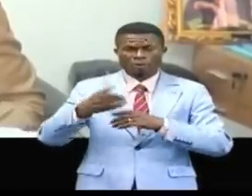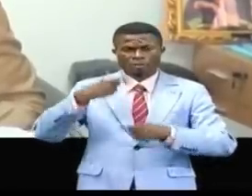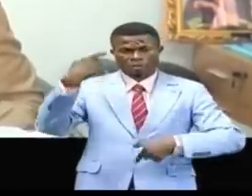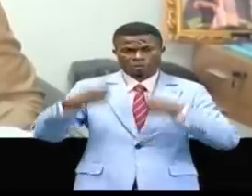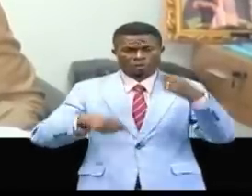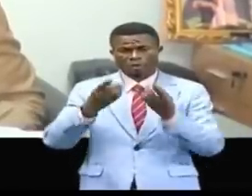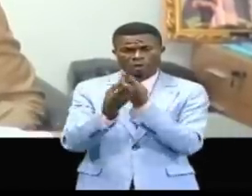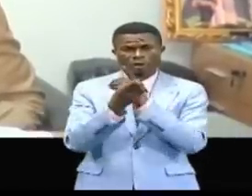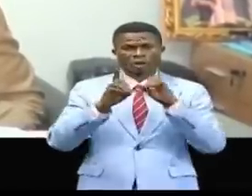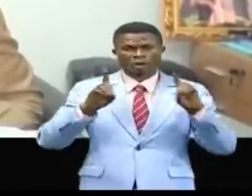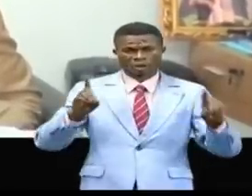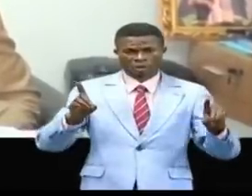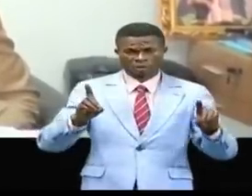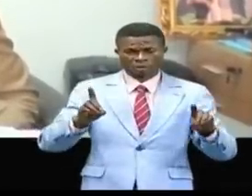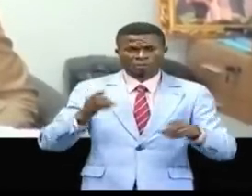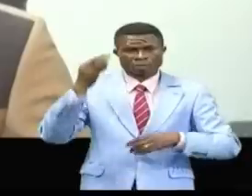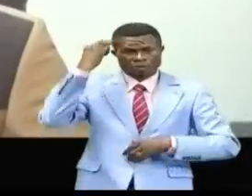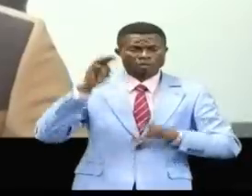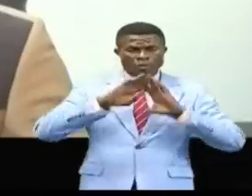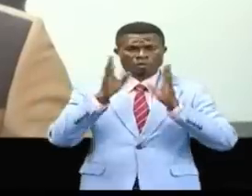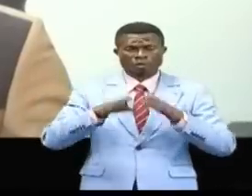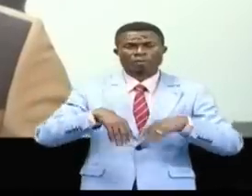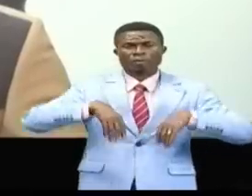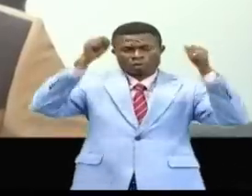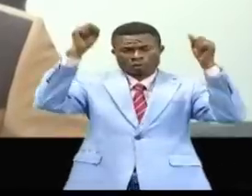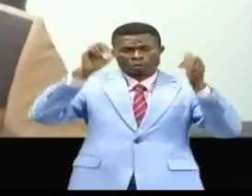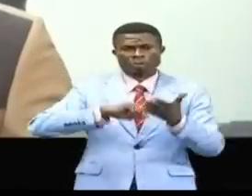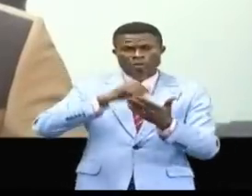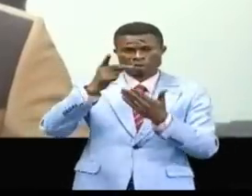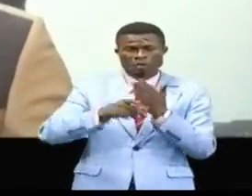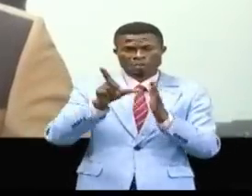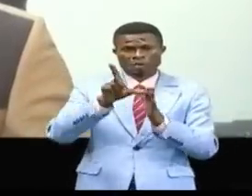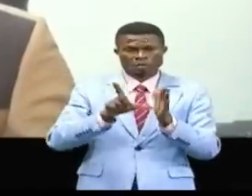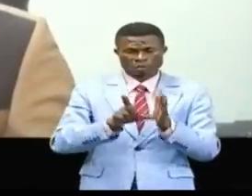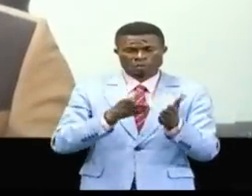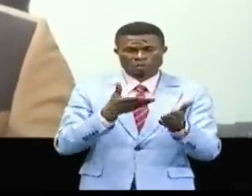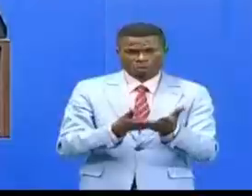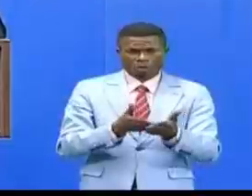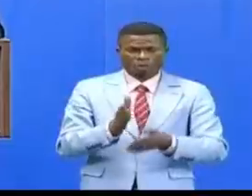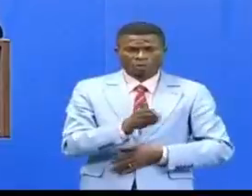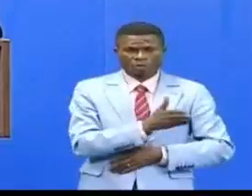et délibération, le Conseil a adopté ces projets de décret.